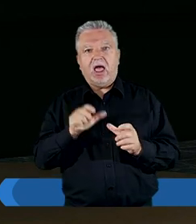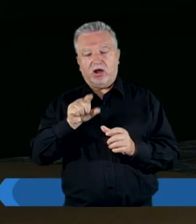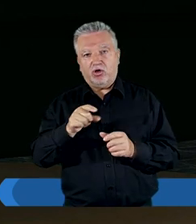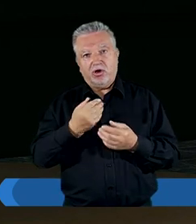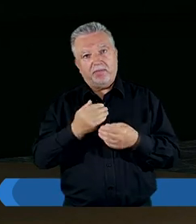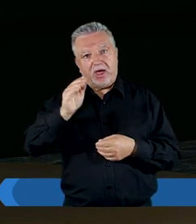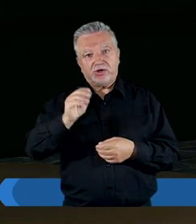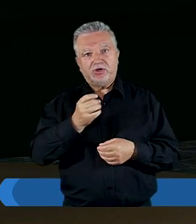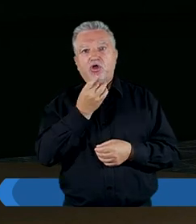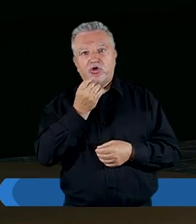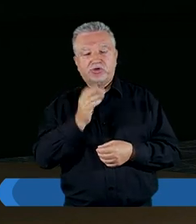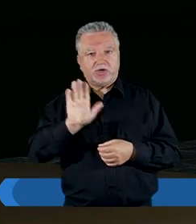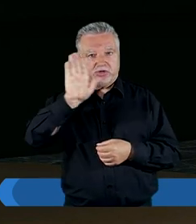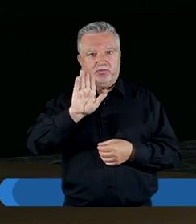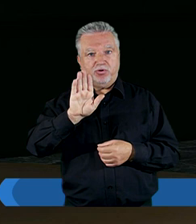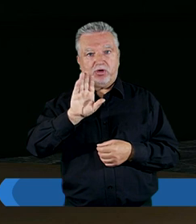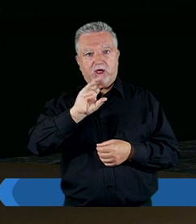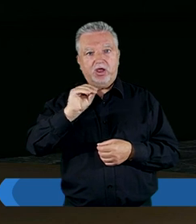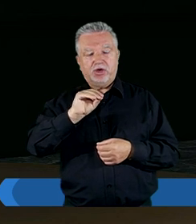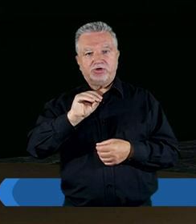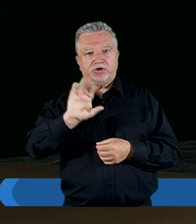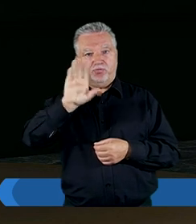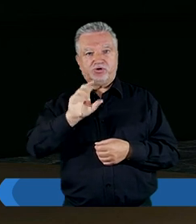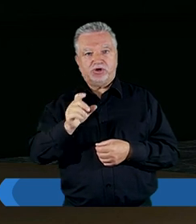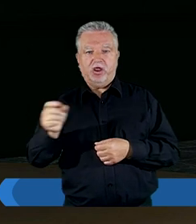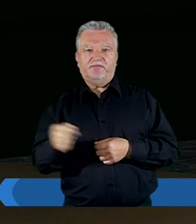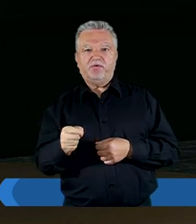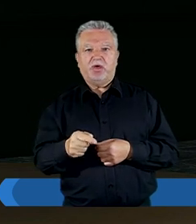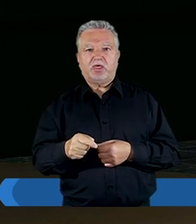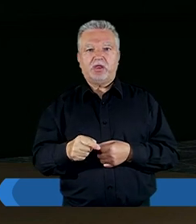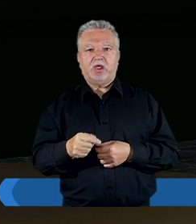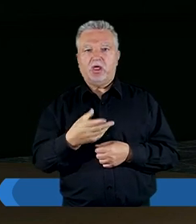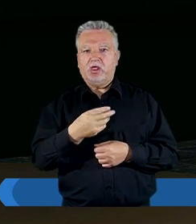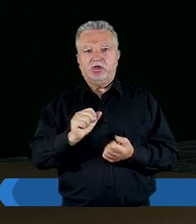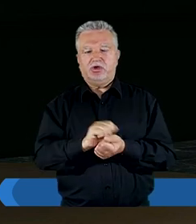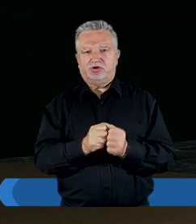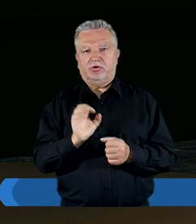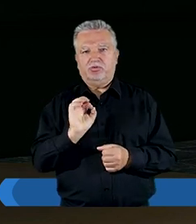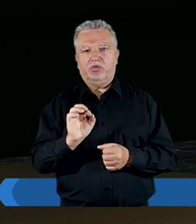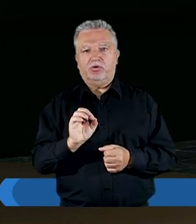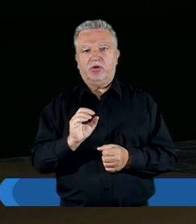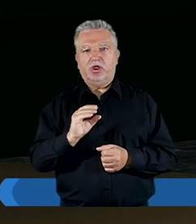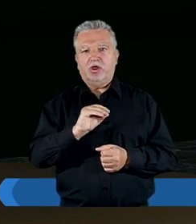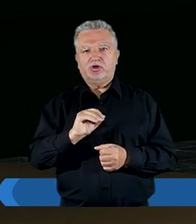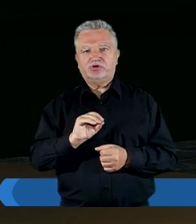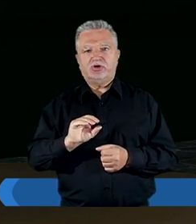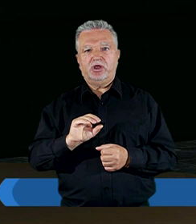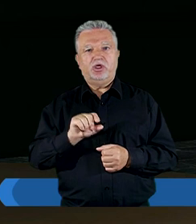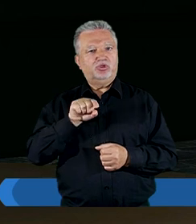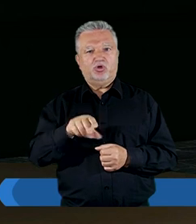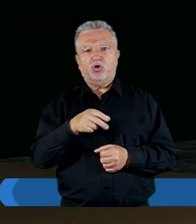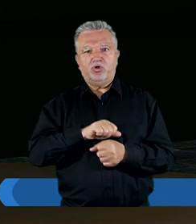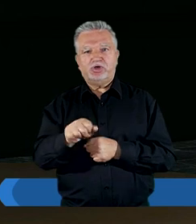Boga, że jego wymagania wobec człowieka i cały plan zbawienia po prostu nie ma racji bytu, bo on jest nie do